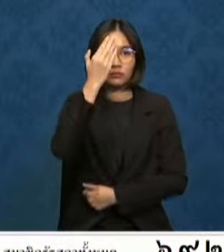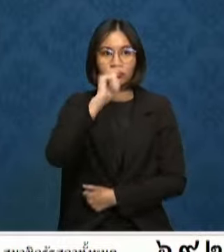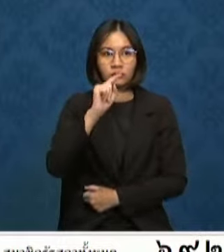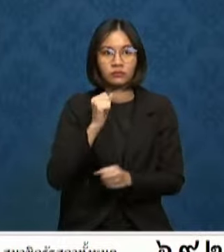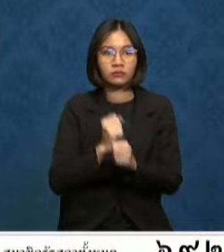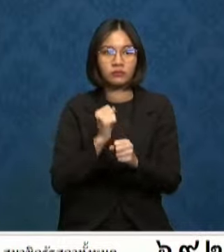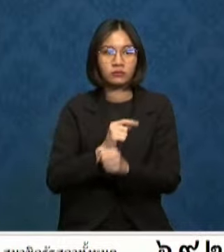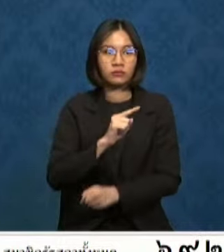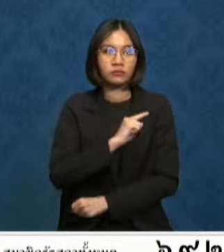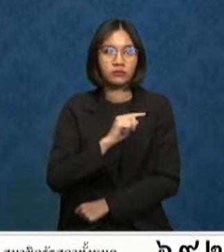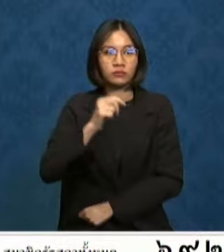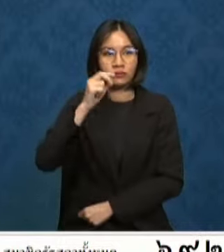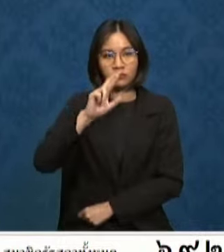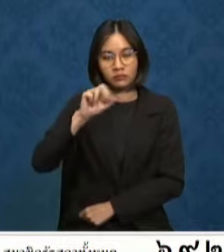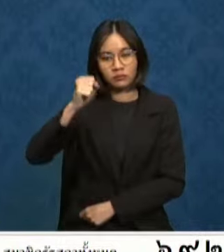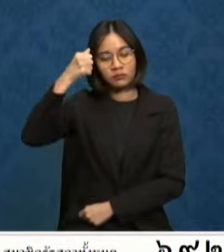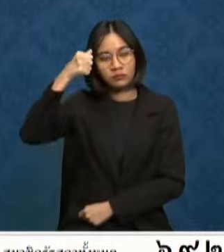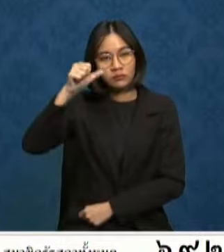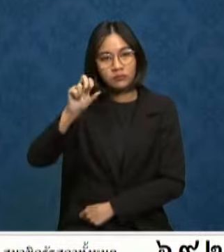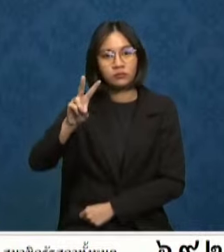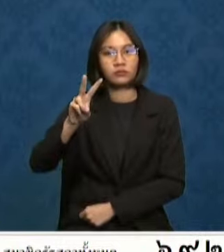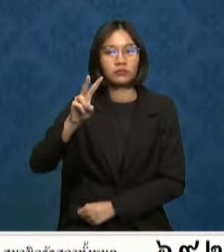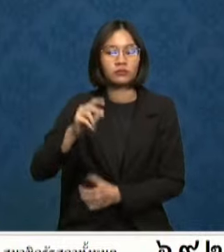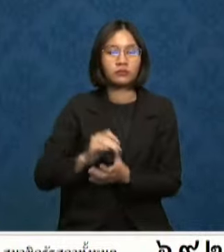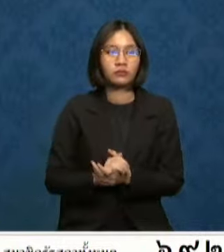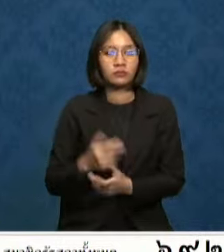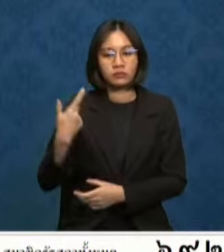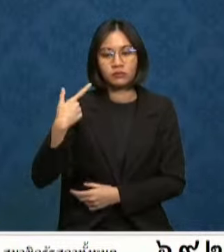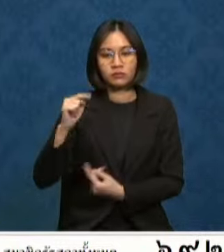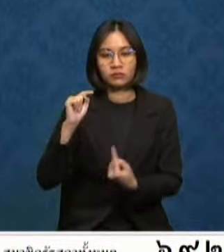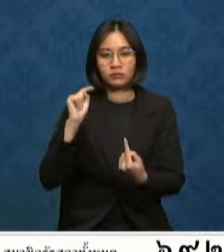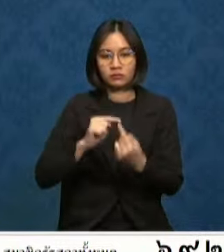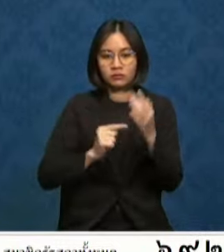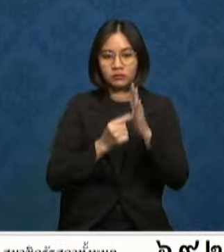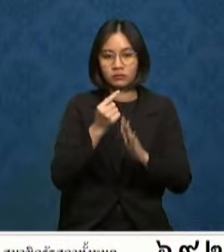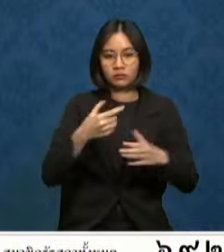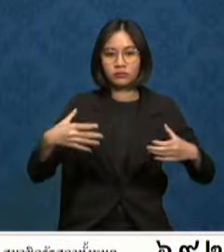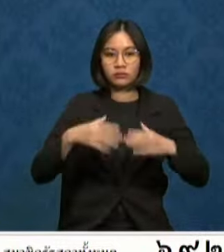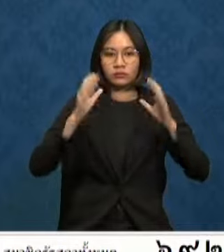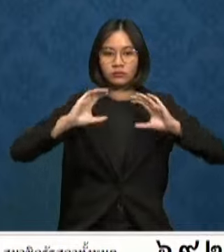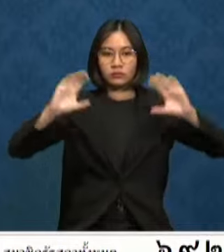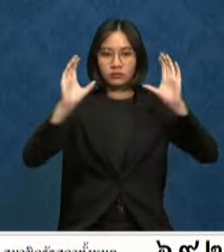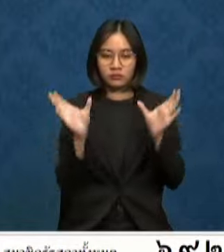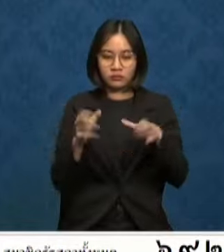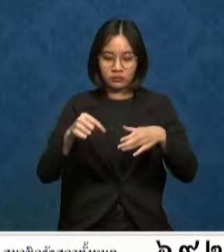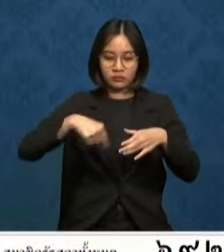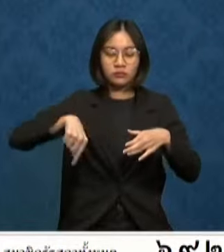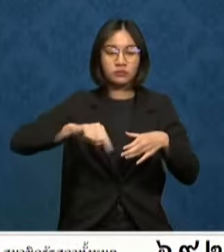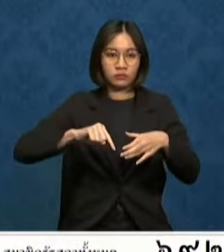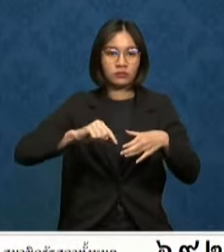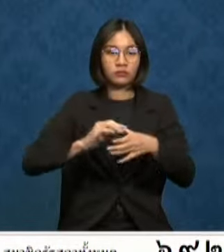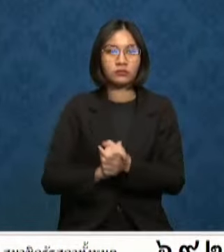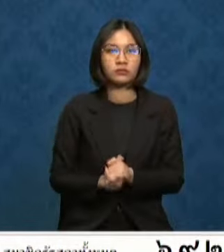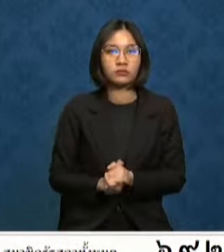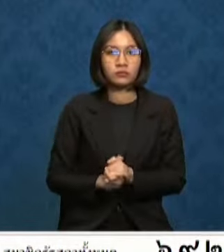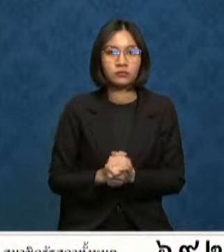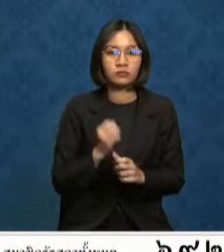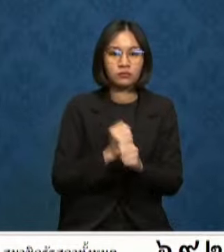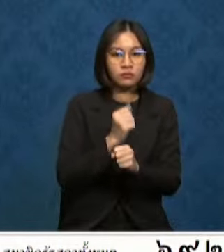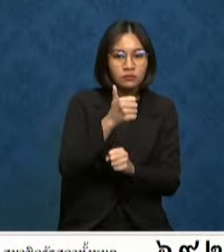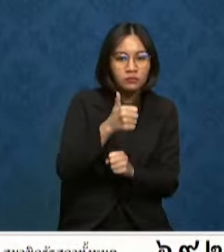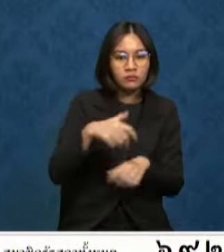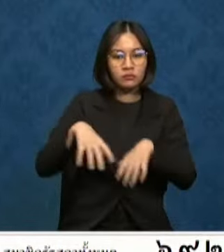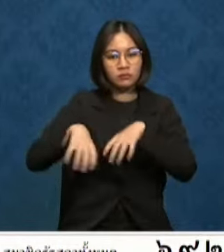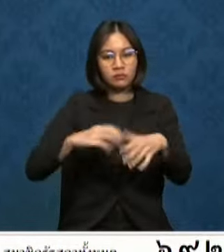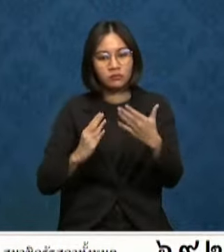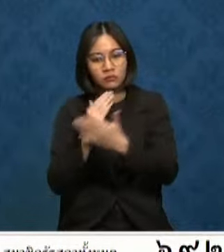การทำรัฐที่ของสัปสองวันจะเป็นประโยชน์กับการเริ่มตนของรฐบาลจุดนี้แวนจะไปได้ไปดี ห